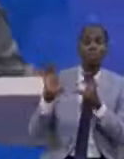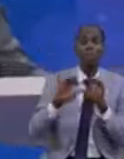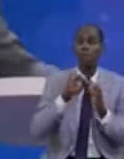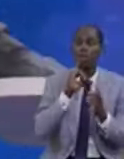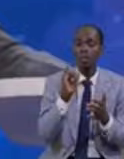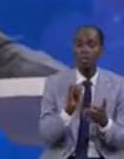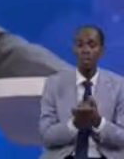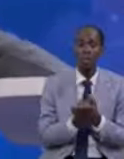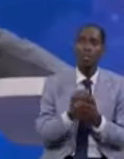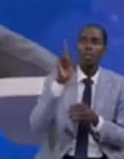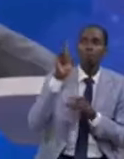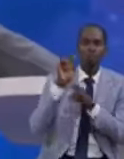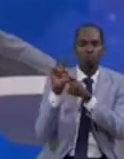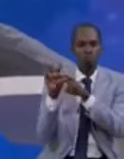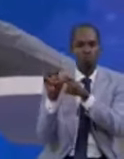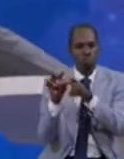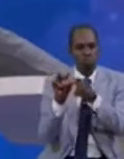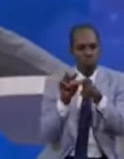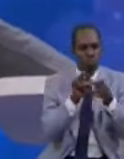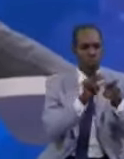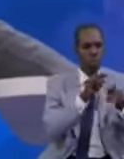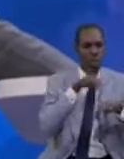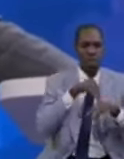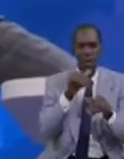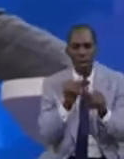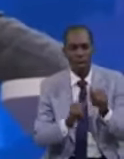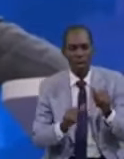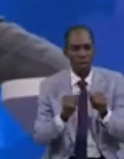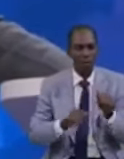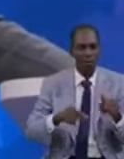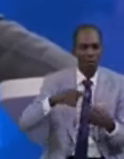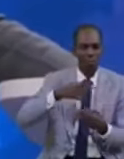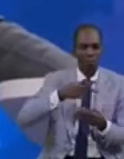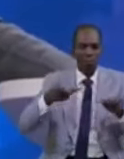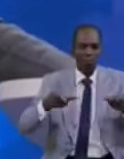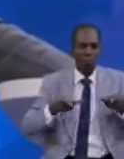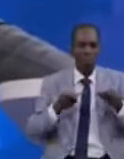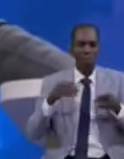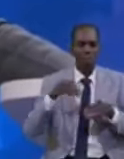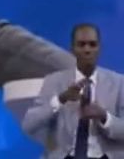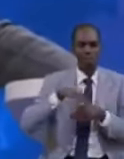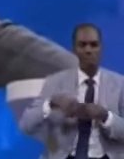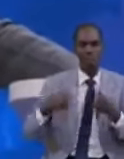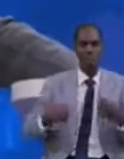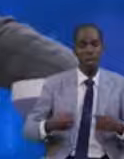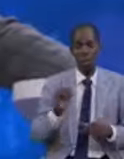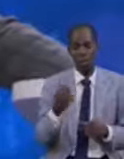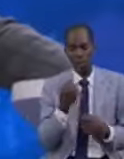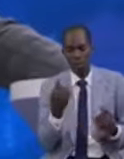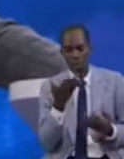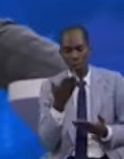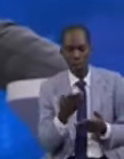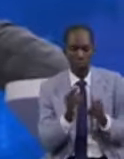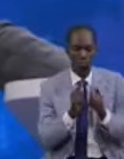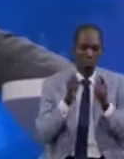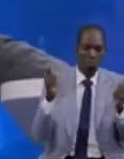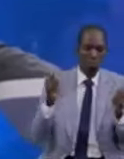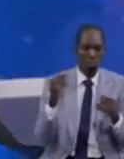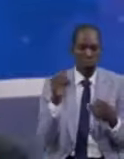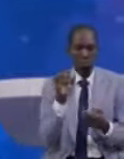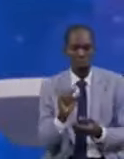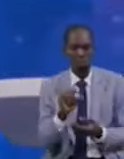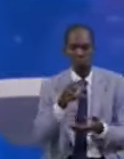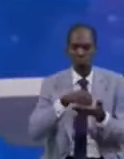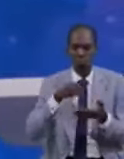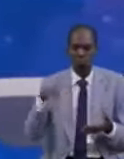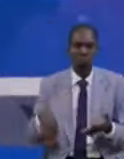chaque coin et recoin de ton cœur et de ta vie est-ce qu' un péché petit ou grand est-ce qu' un péché là-bas commun